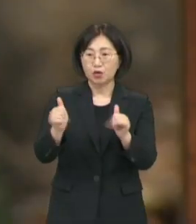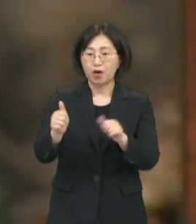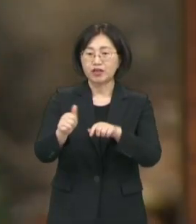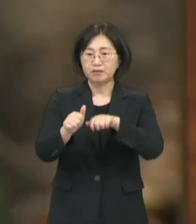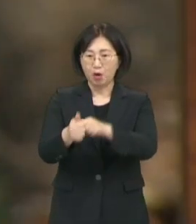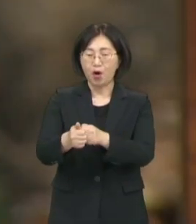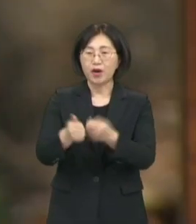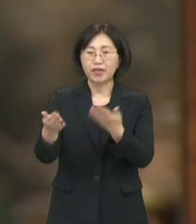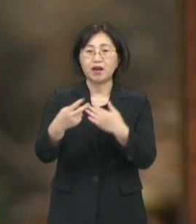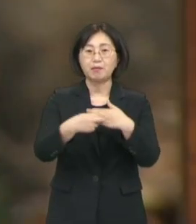있습니다